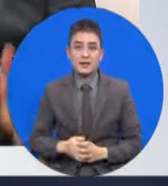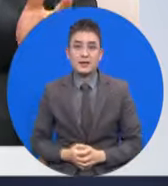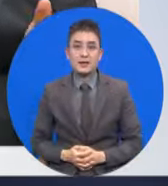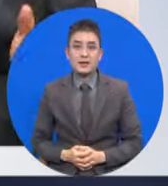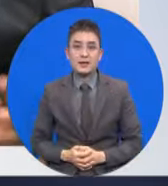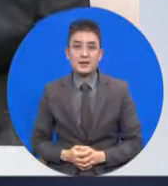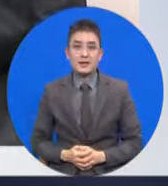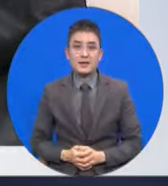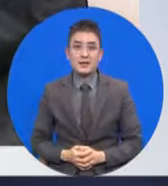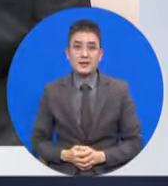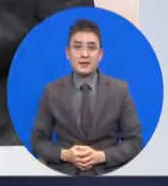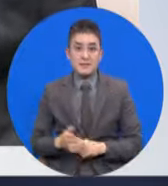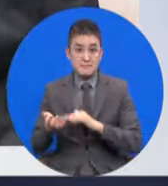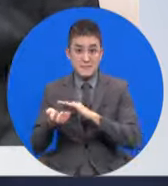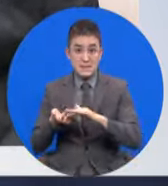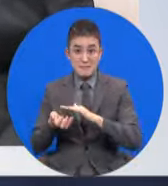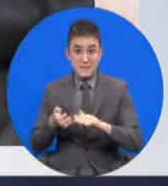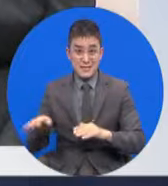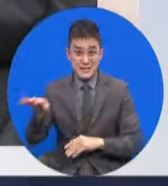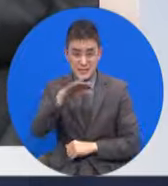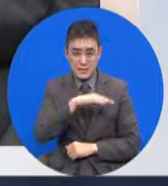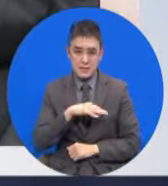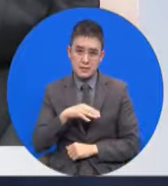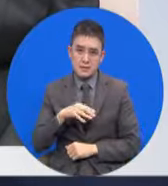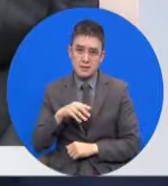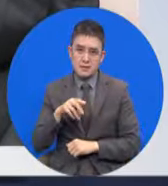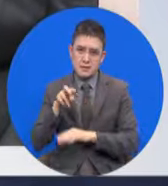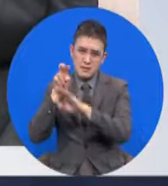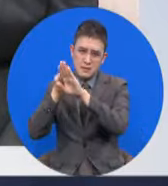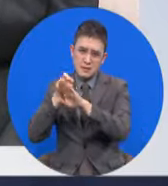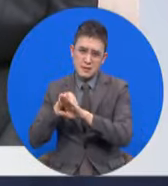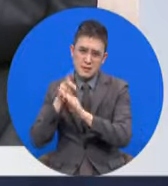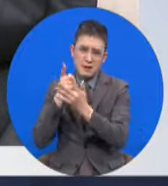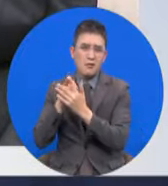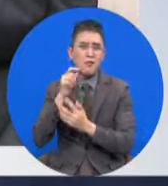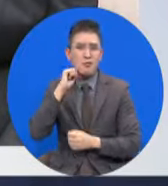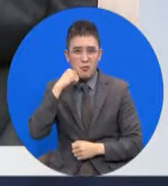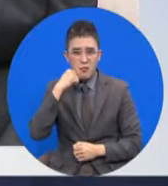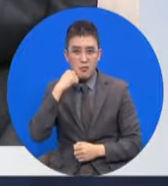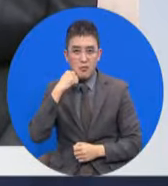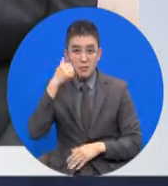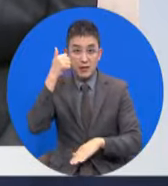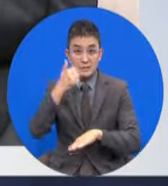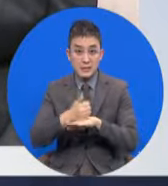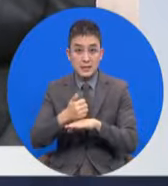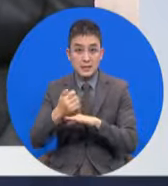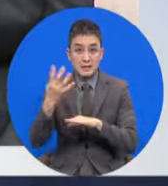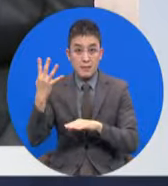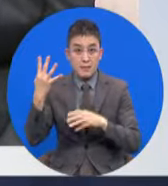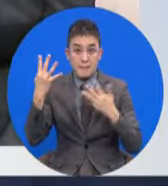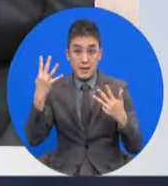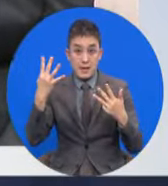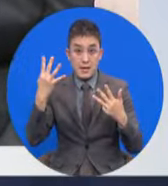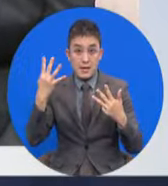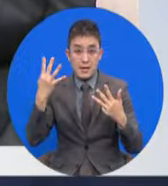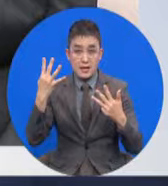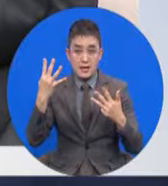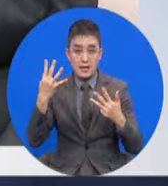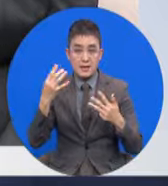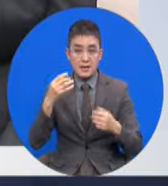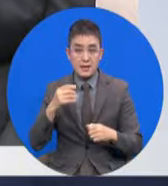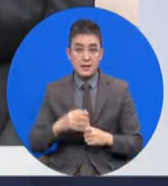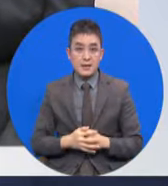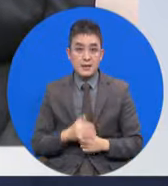우리가 미리 예측하기 어려운 지경으로 왔고 또 마지막 4월 8일 리얼미터 여론조사에